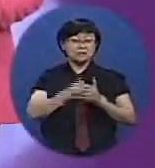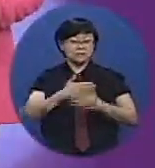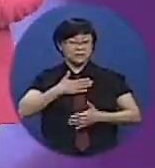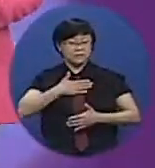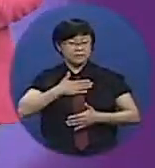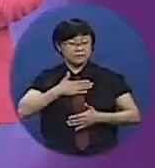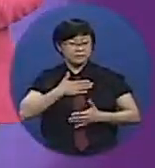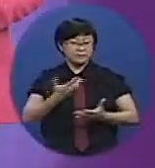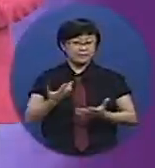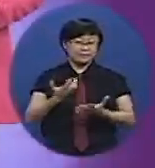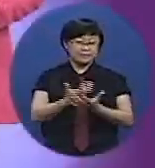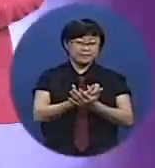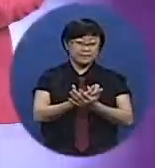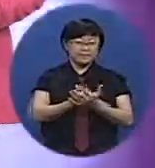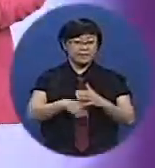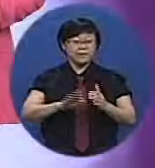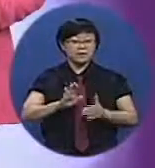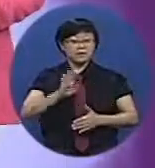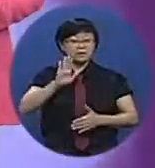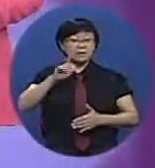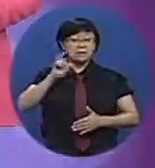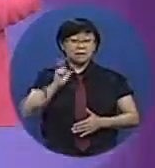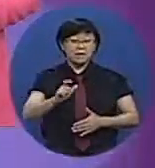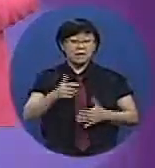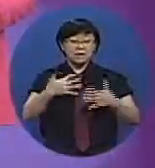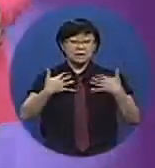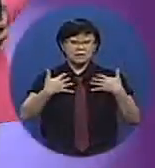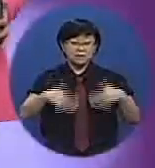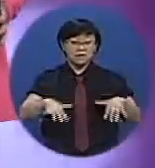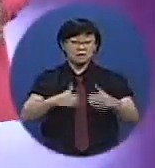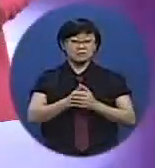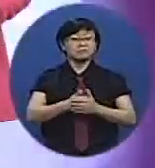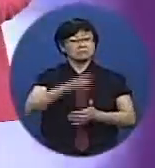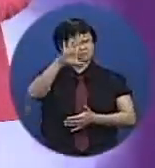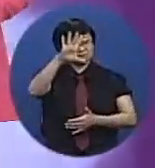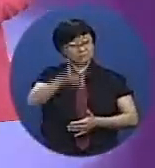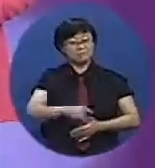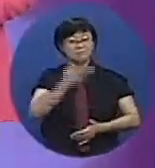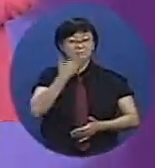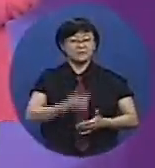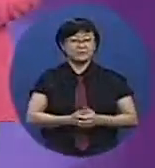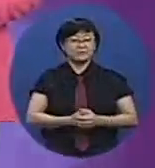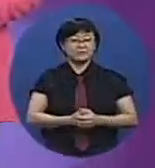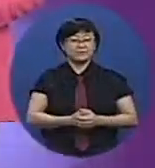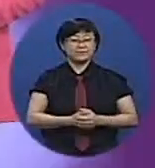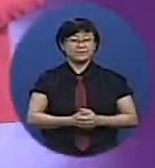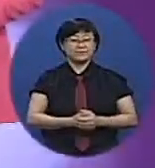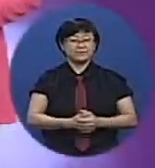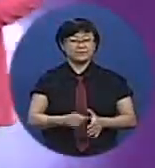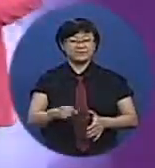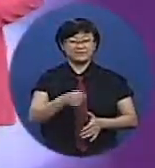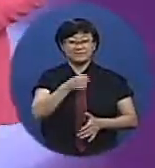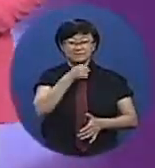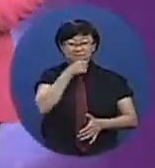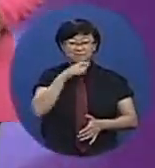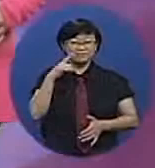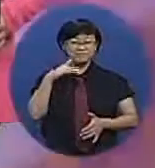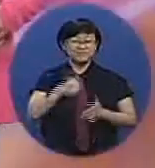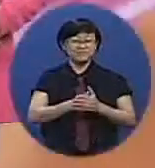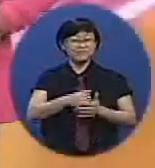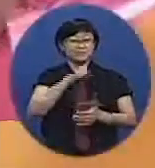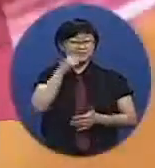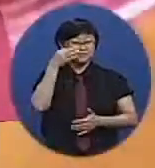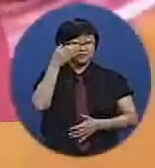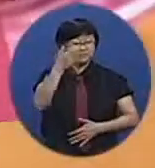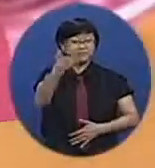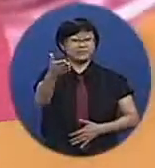감정과 아주 그 강약이 아주 조화가 잘 됐어요. 점수가 과연 몇 점 나올까요? 네. 자, 점수